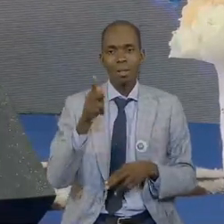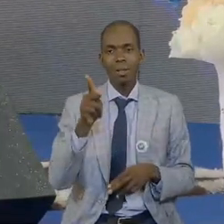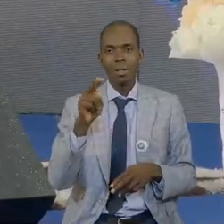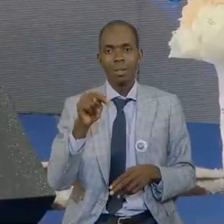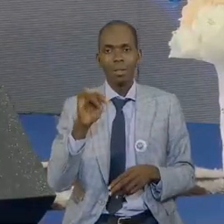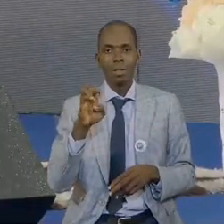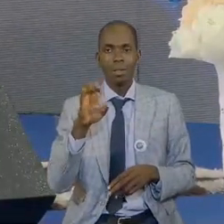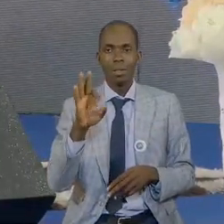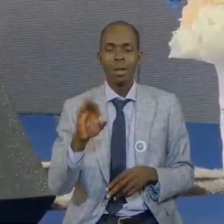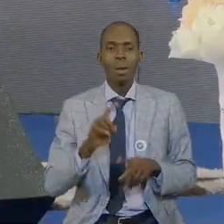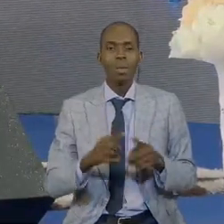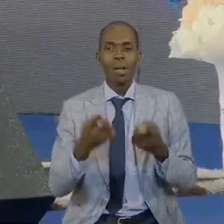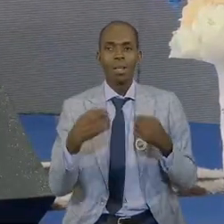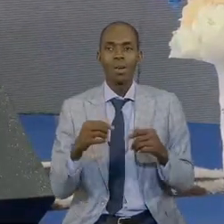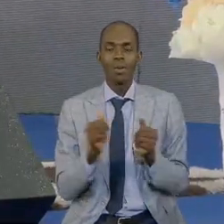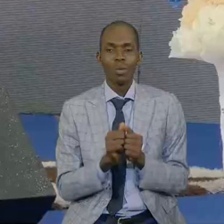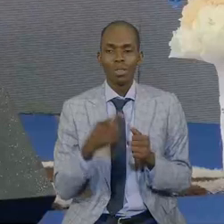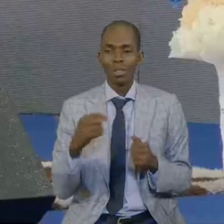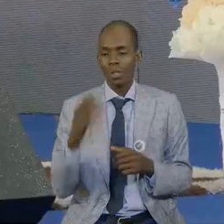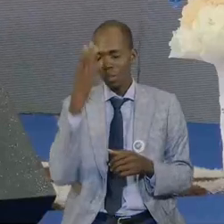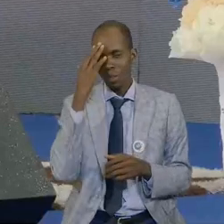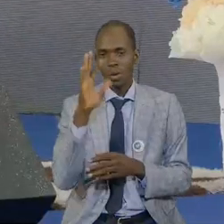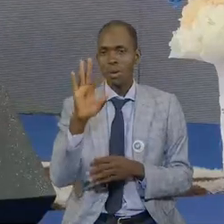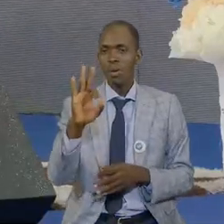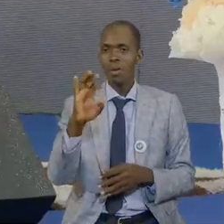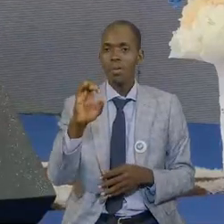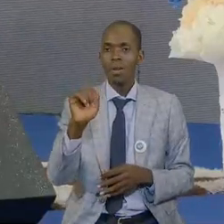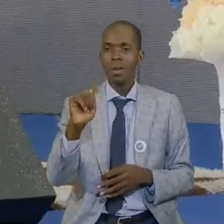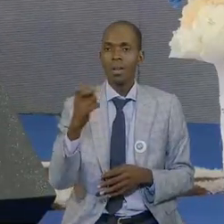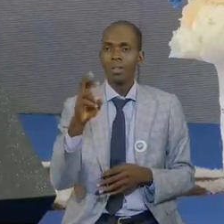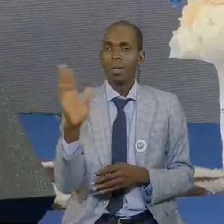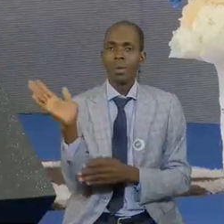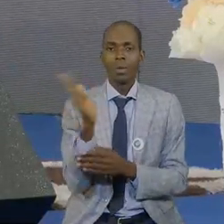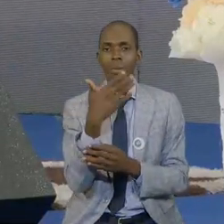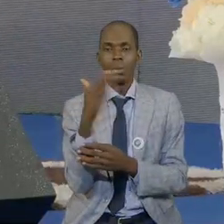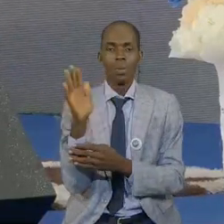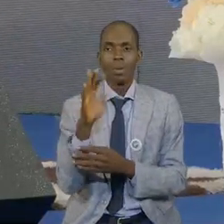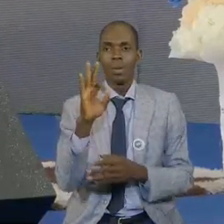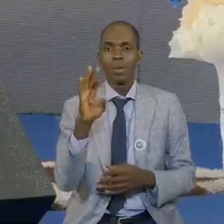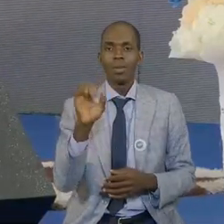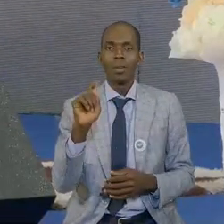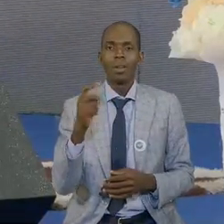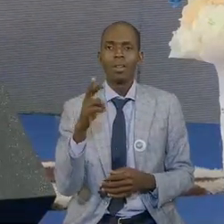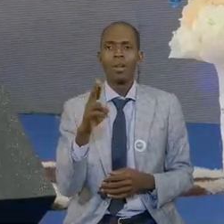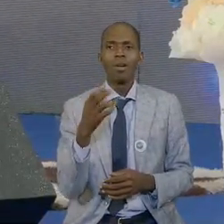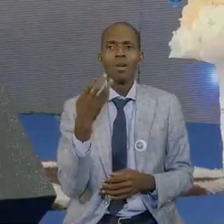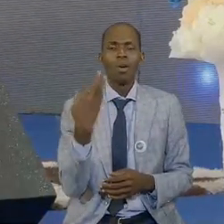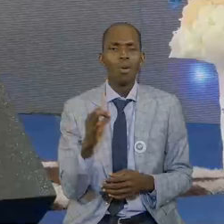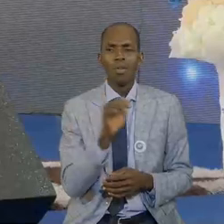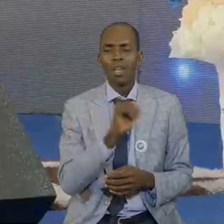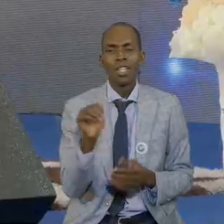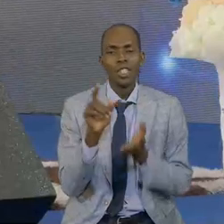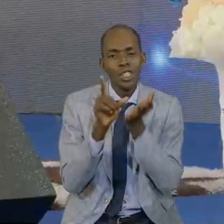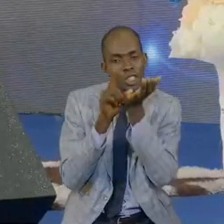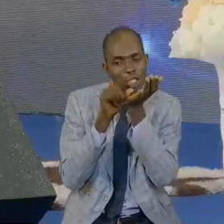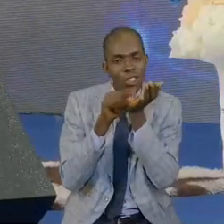a feather in their hand. Ils viennent avec une plume dans la main. The feather of a chicken. La plume